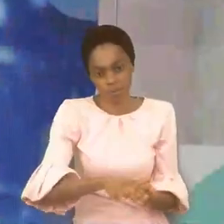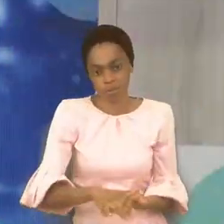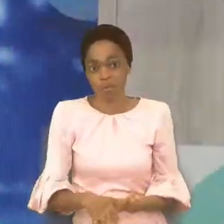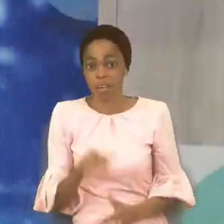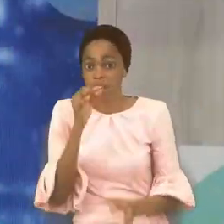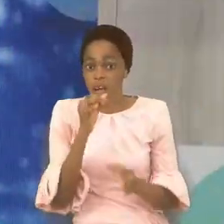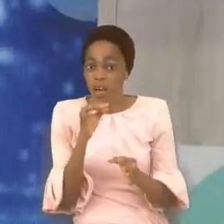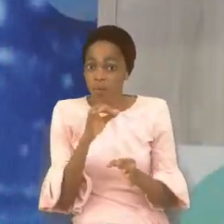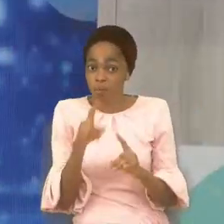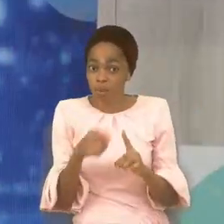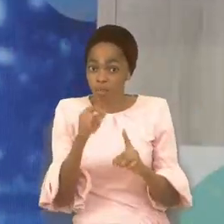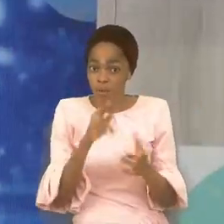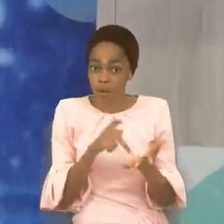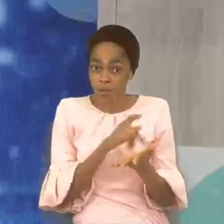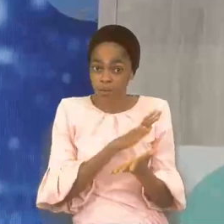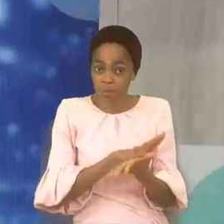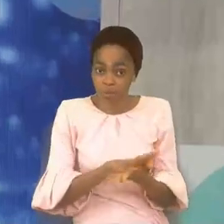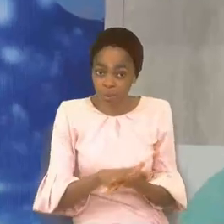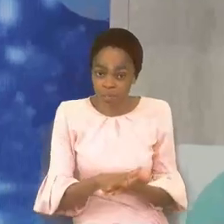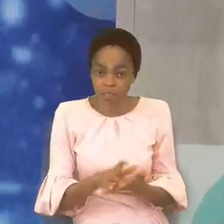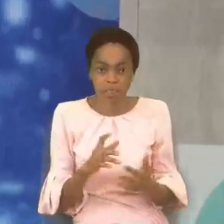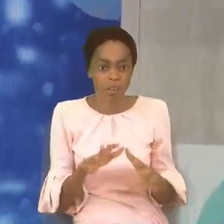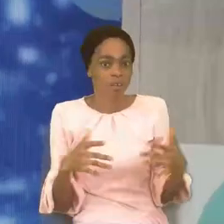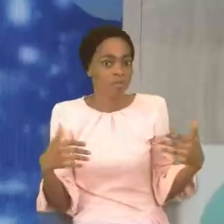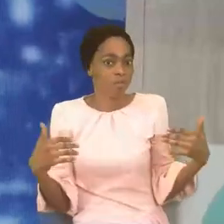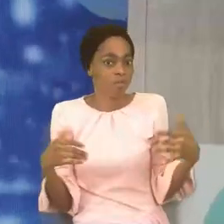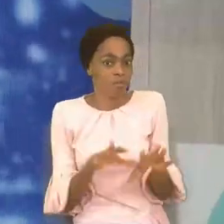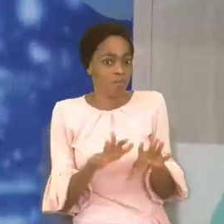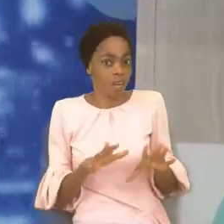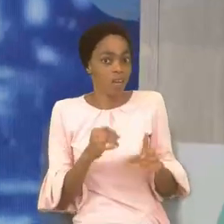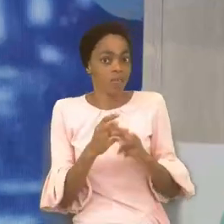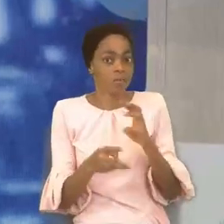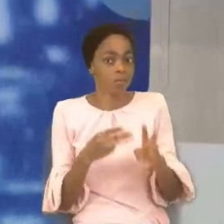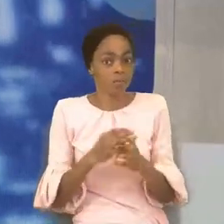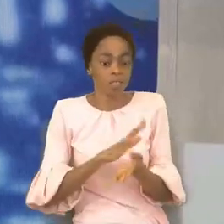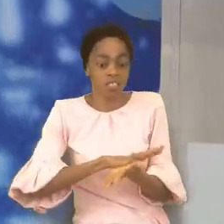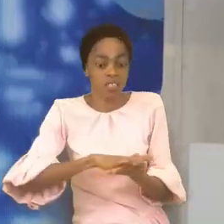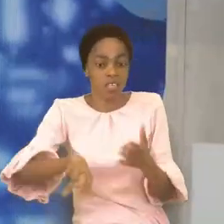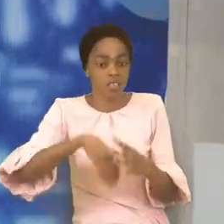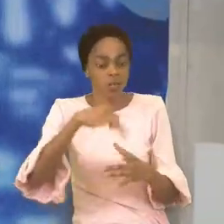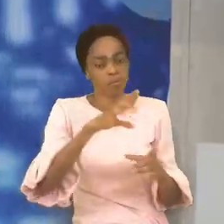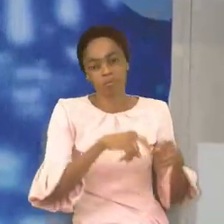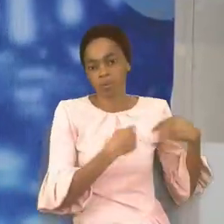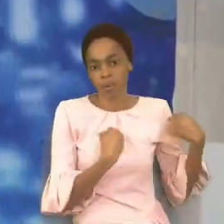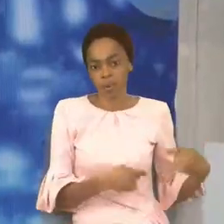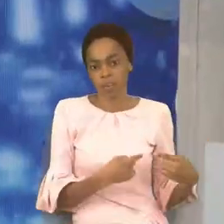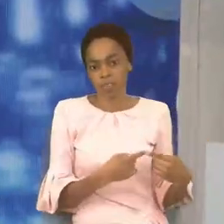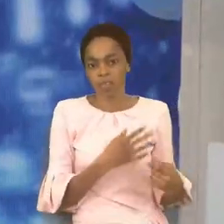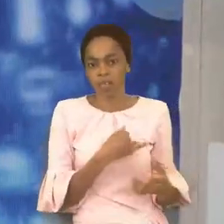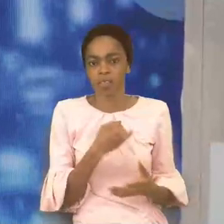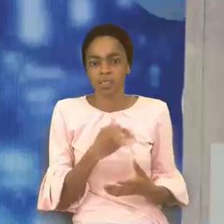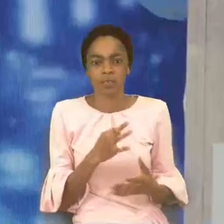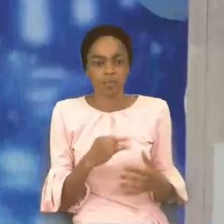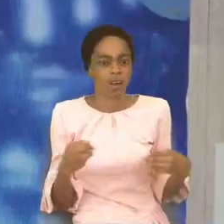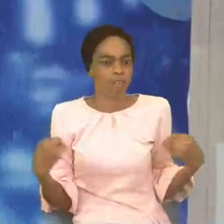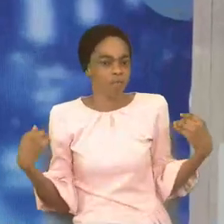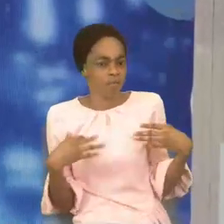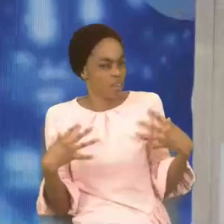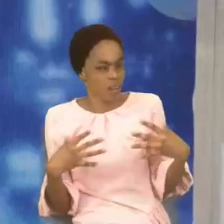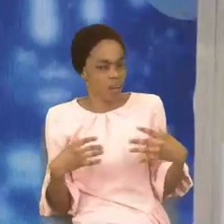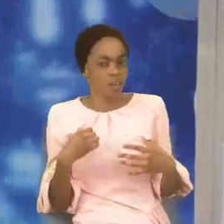quand tu es purifié comme ça, la peur du monde va quitter ton cœur. Et les